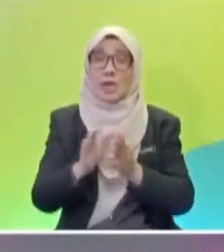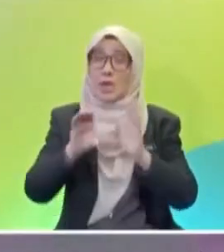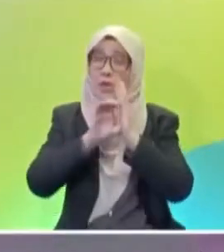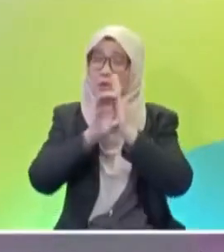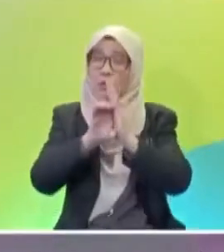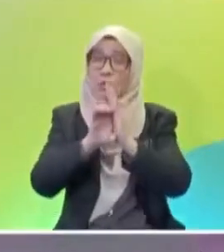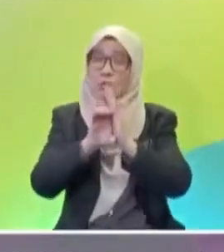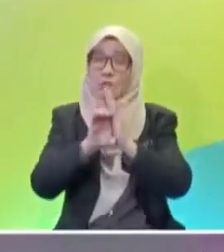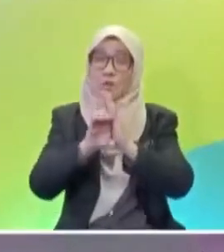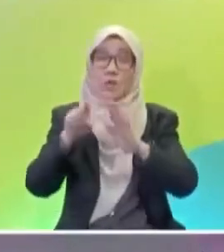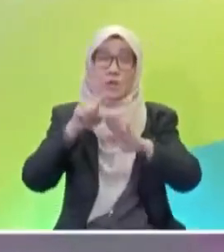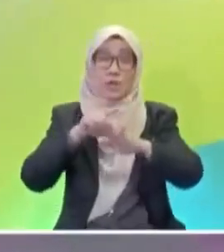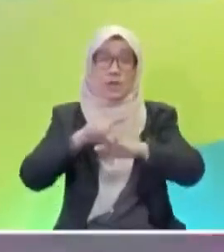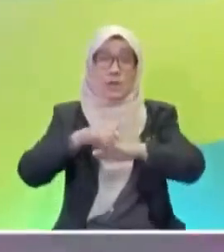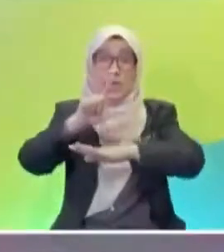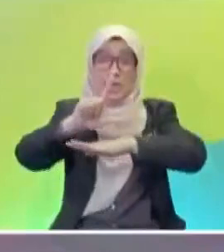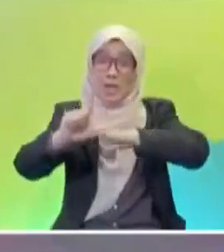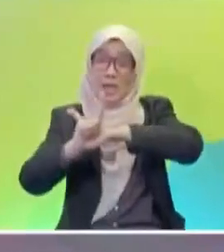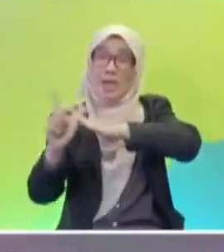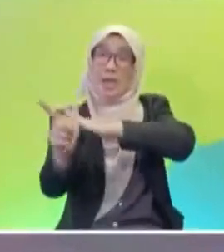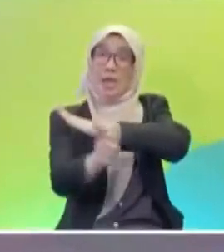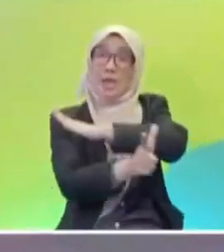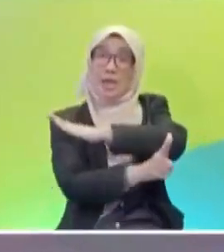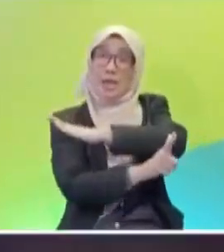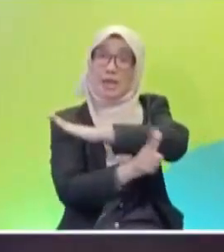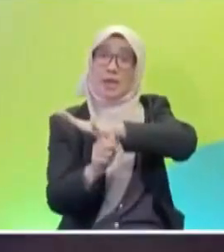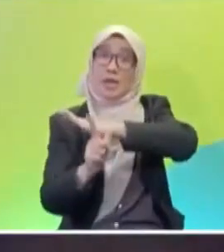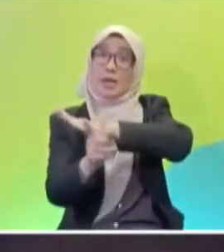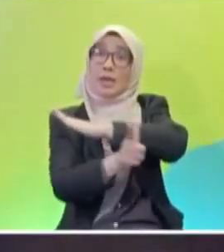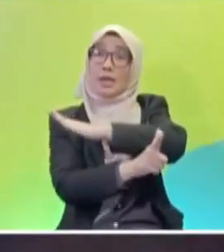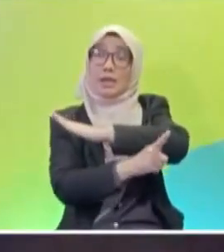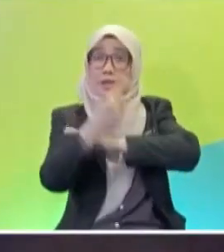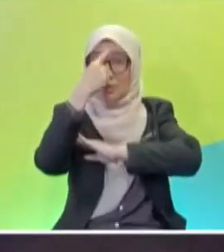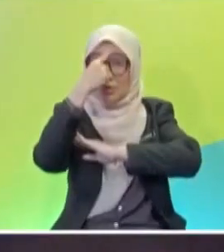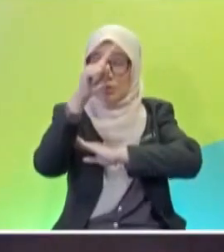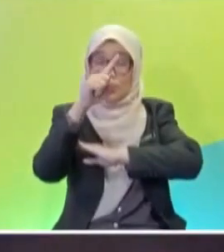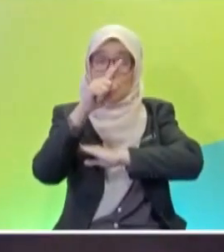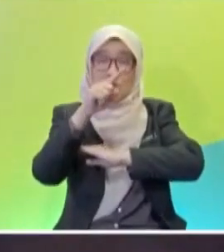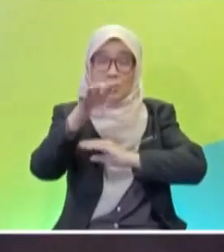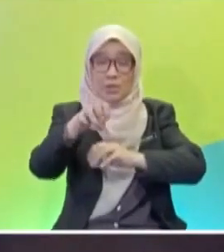juga bentuk batas ya bentuk batas